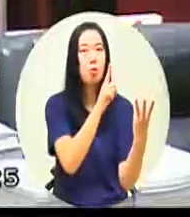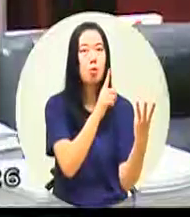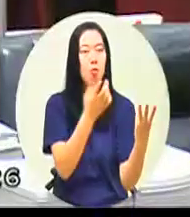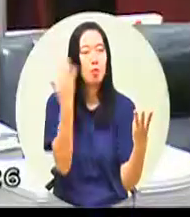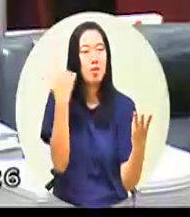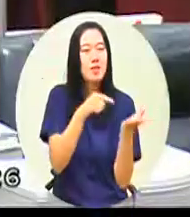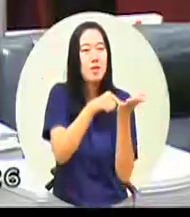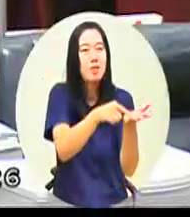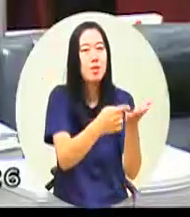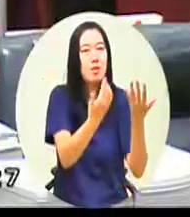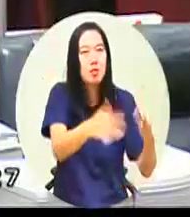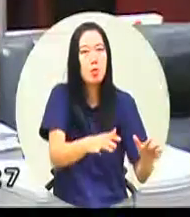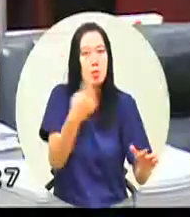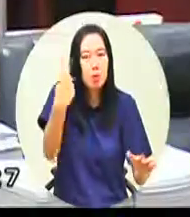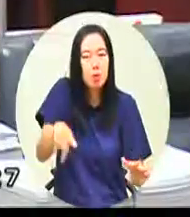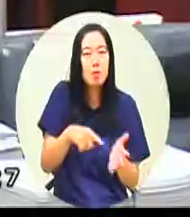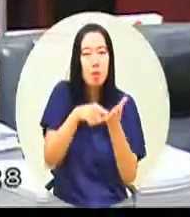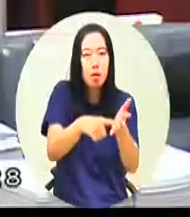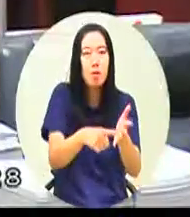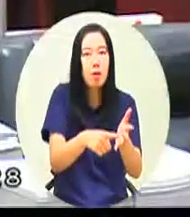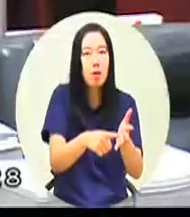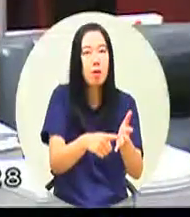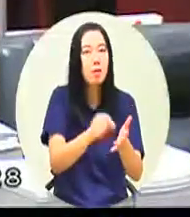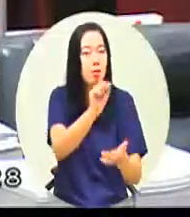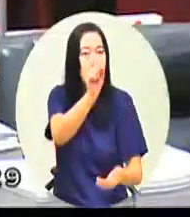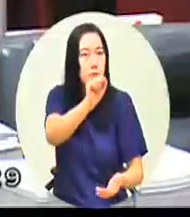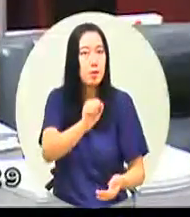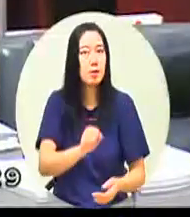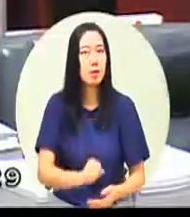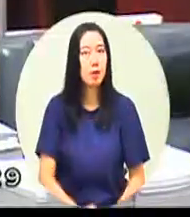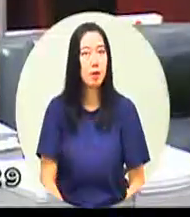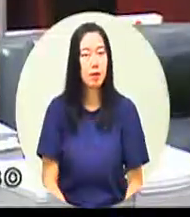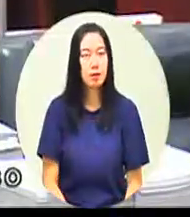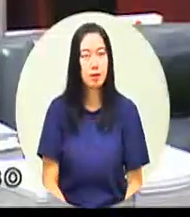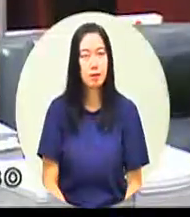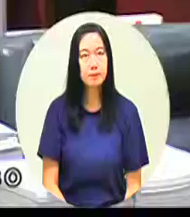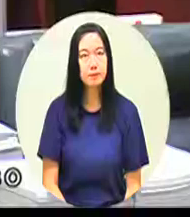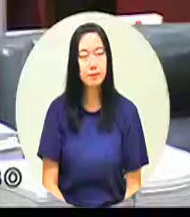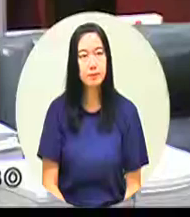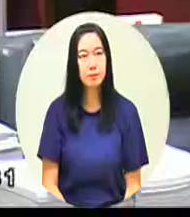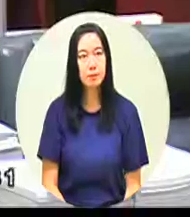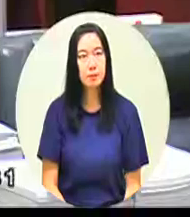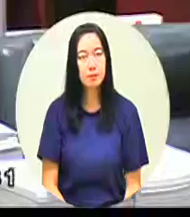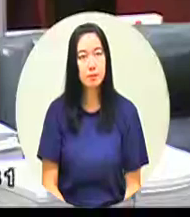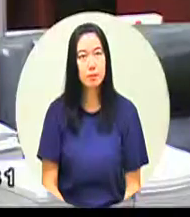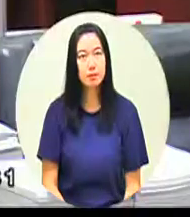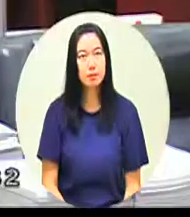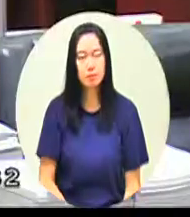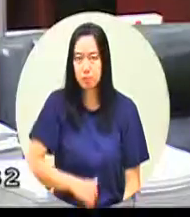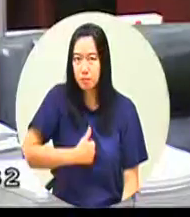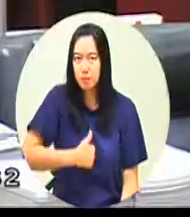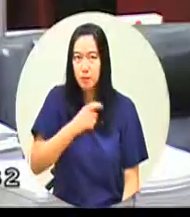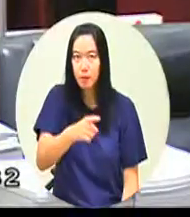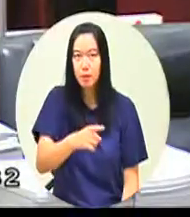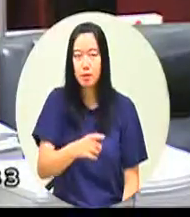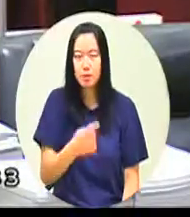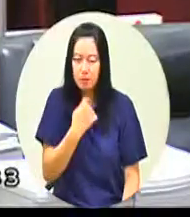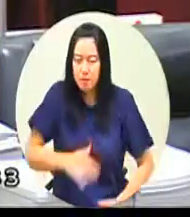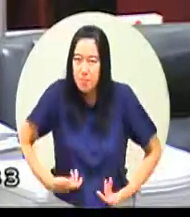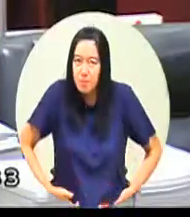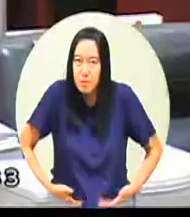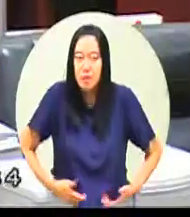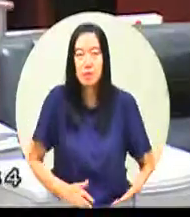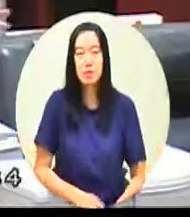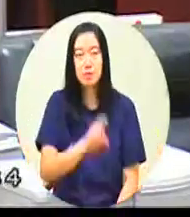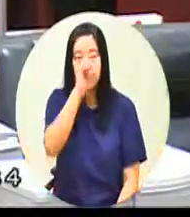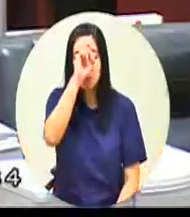掉了他说你这个有申请过了不允许申请2次所以哇这个真的是很急迫希